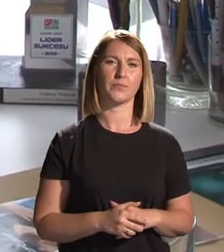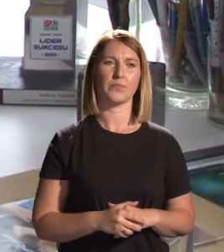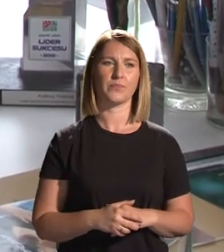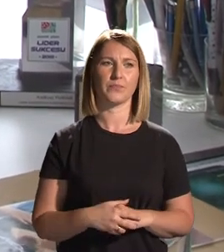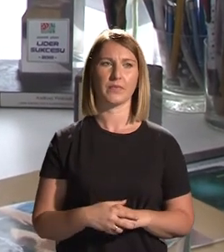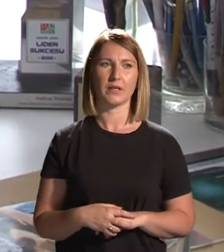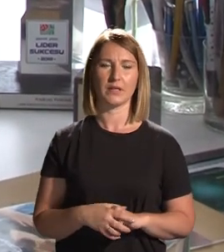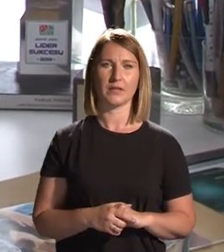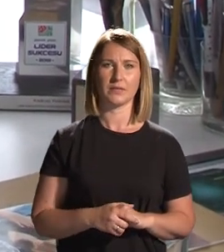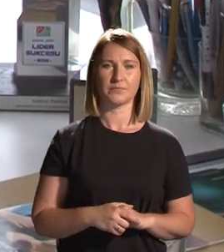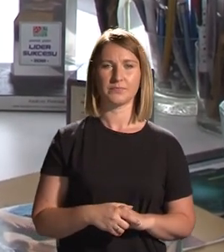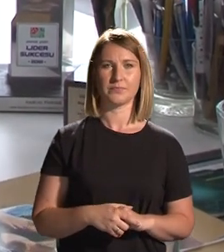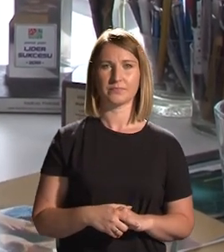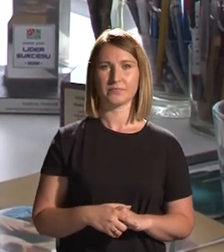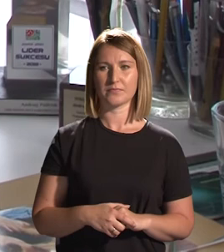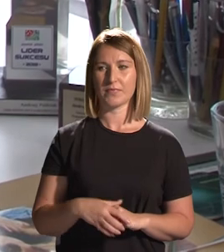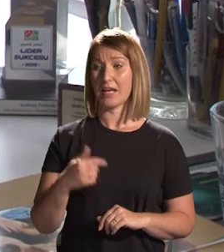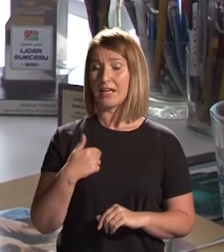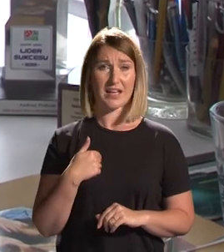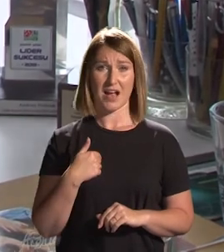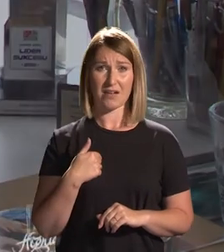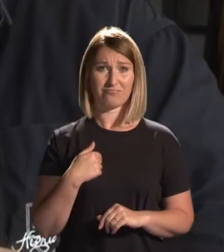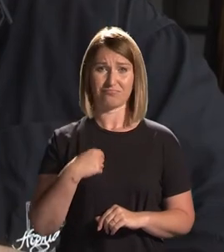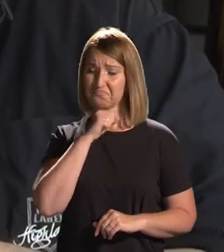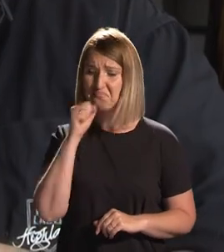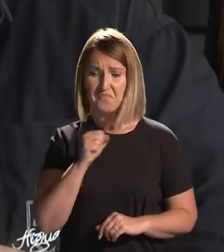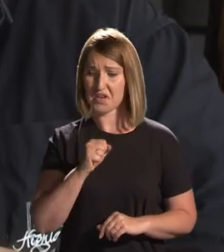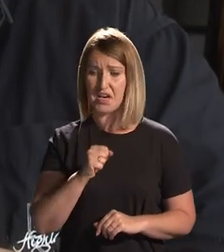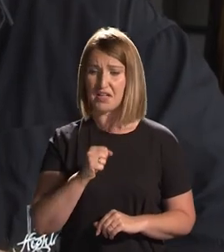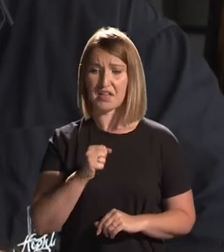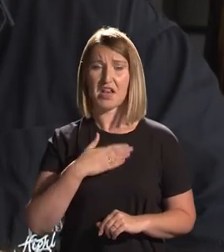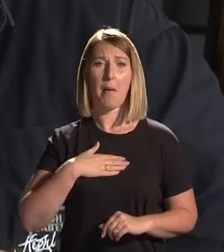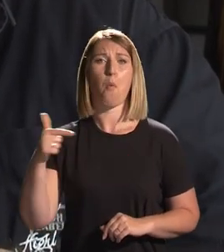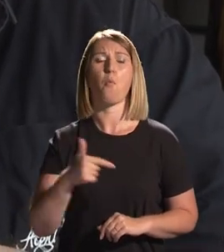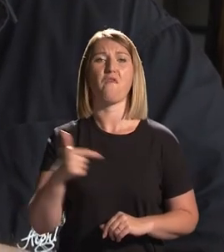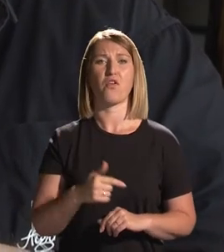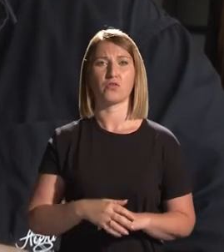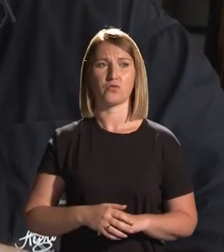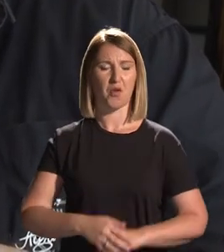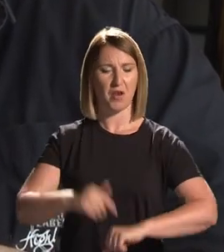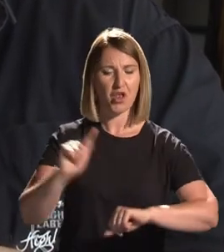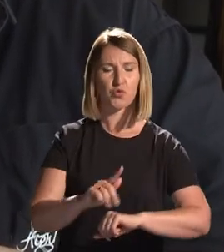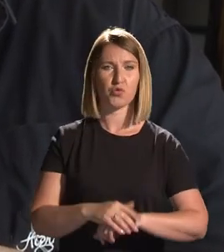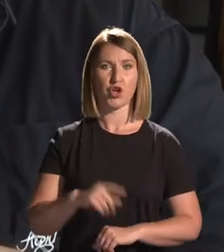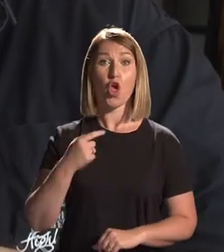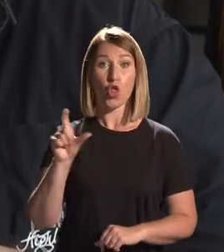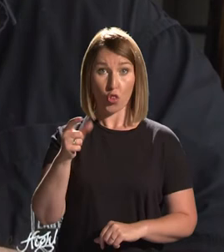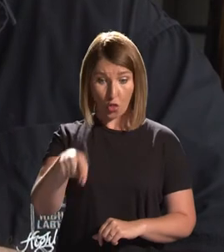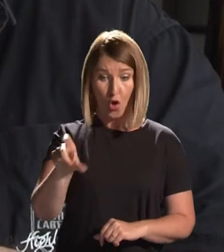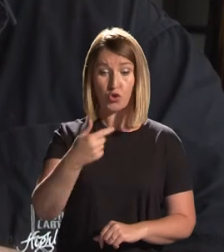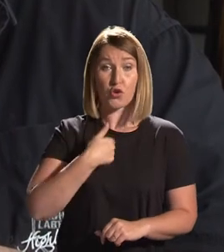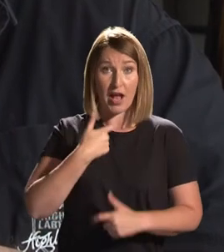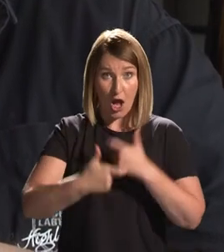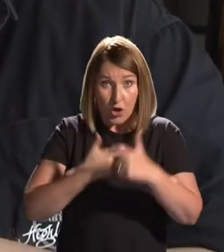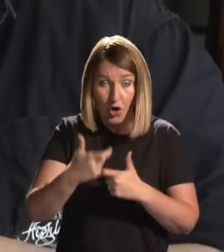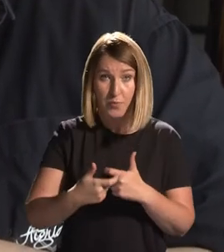wiem. No, ja się po prostu do niczego nie zmuszę nigdy. I nikt mnie nie zmusi. To, co sobie robię, to jest moja rzecz, w